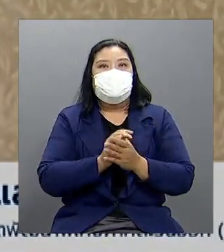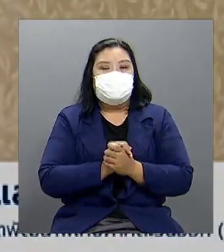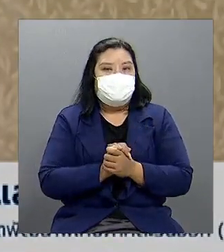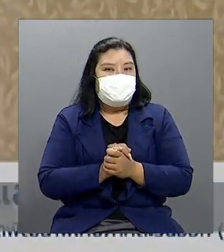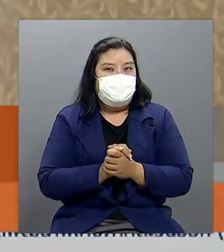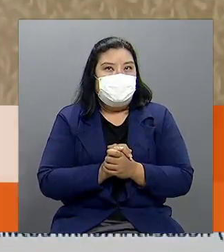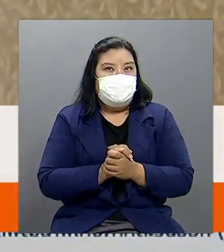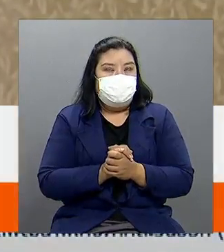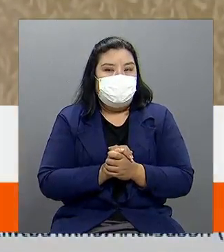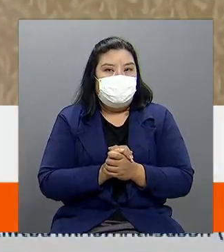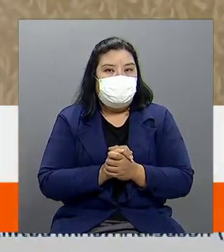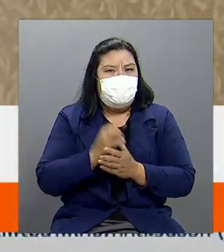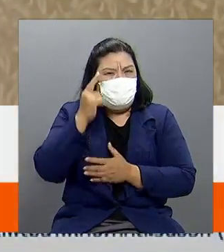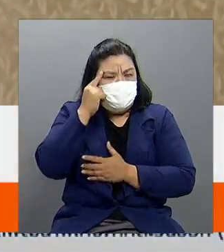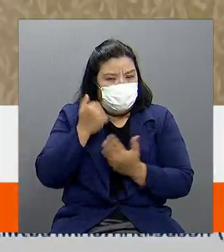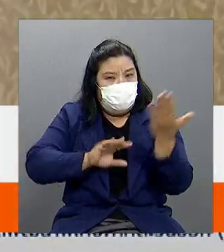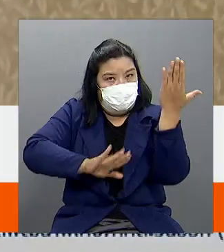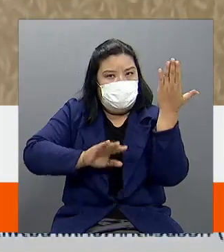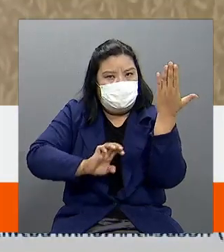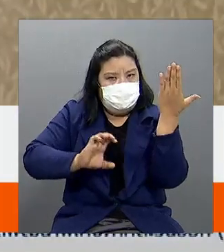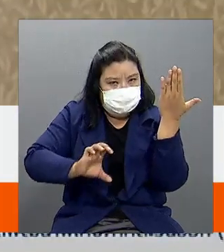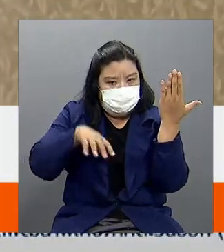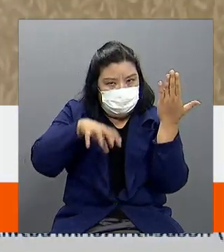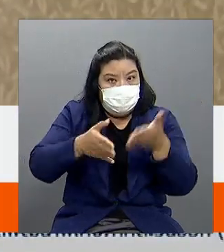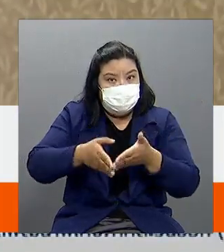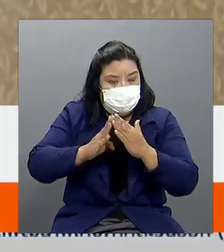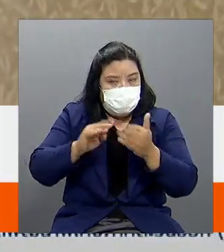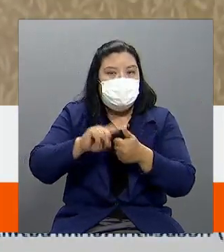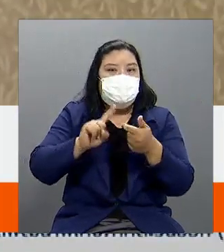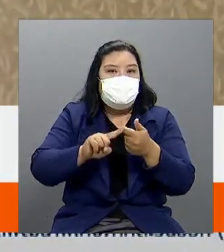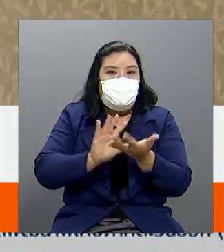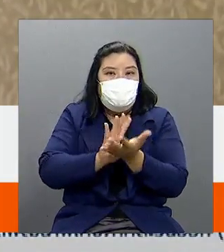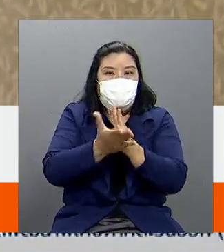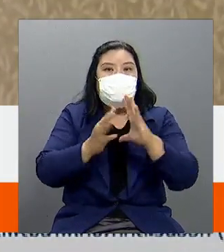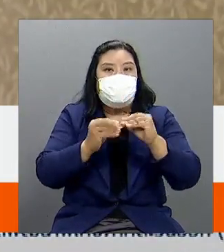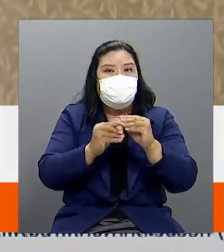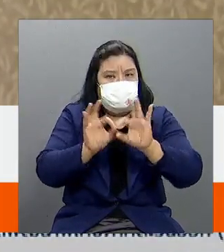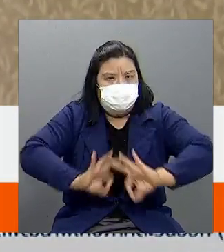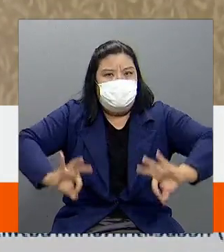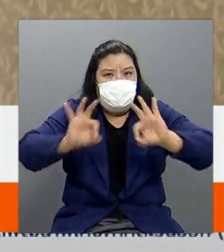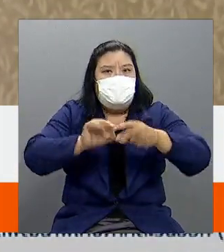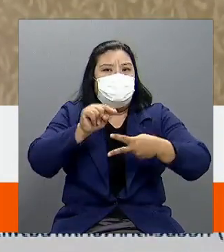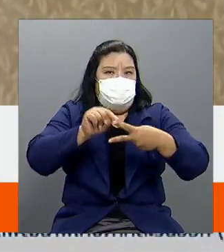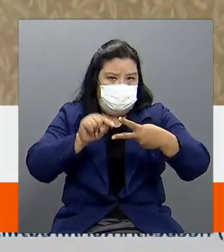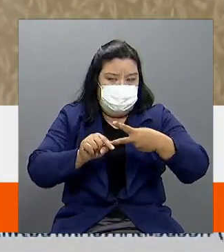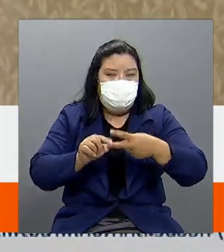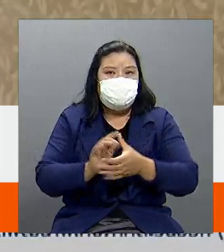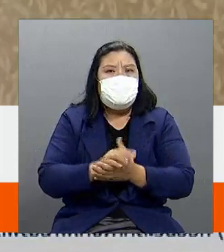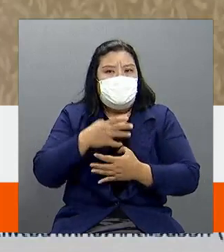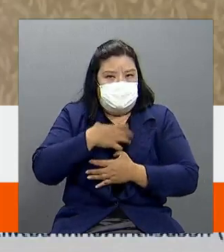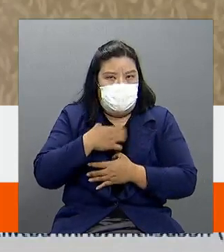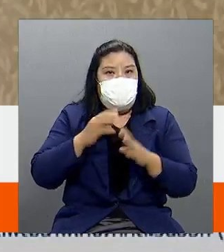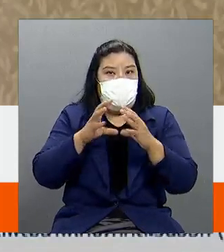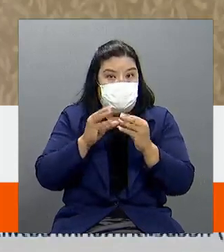ำคัญในปีนี้ที่ประชุมได้ให้ความเห็นไว้ว่า1ให้สนับสนุนเรื่องการจัดเอเปกให้เต็มที่นะ